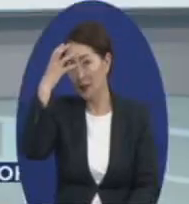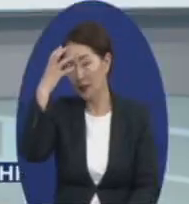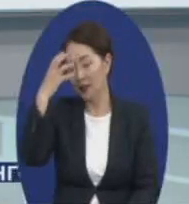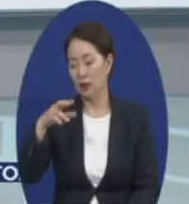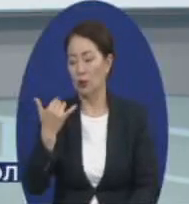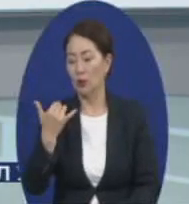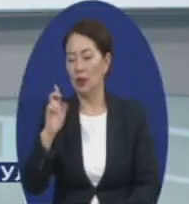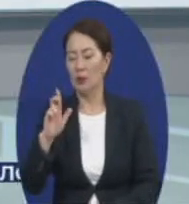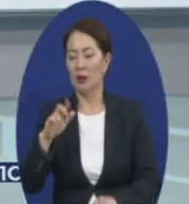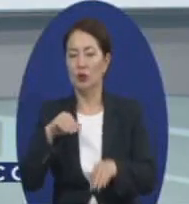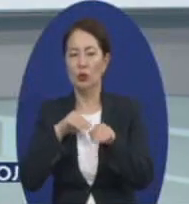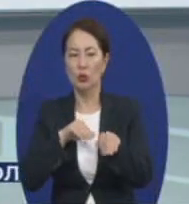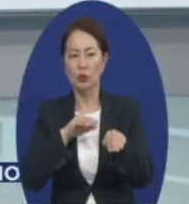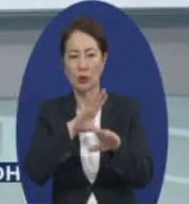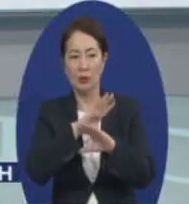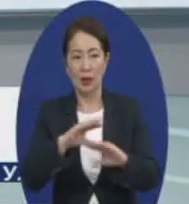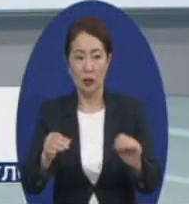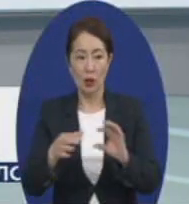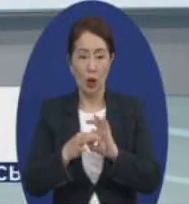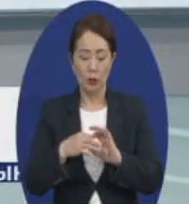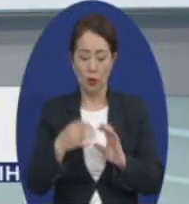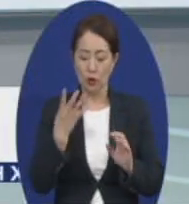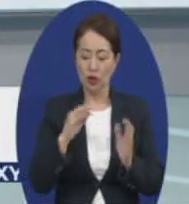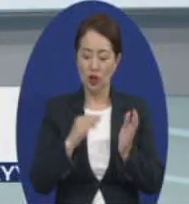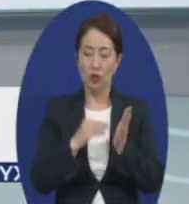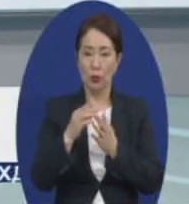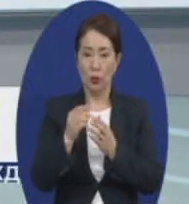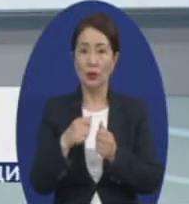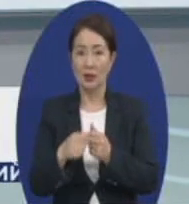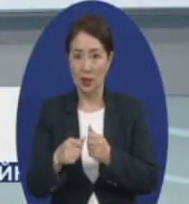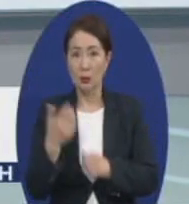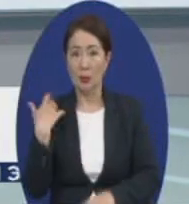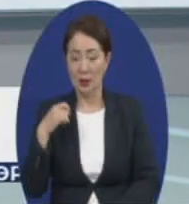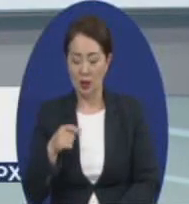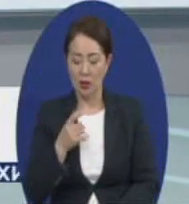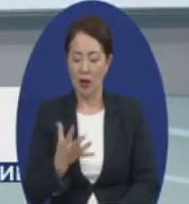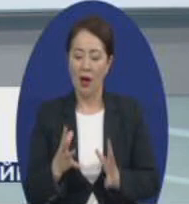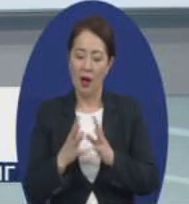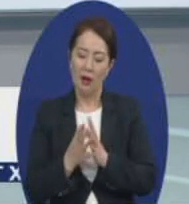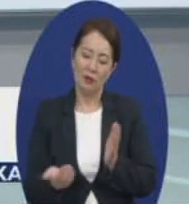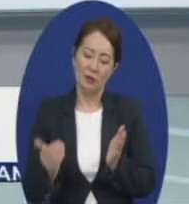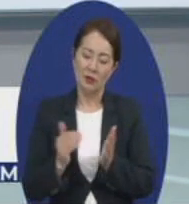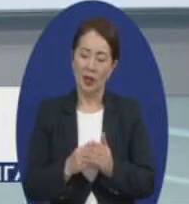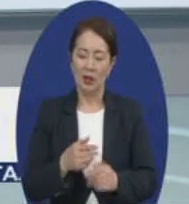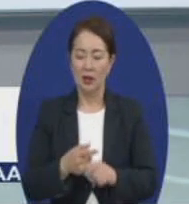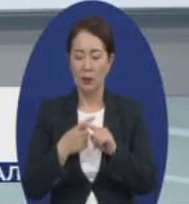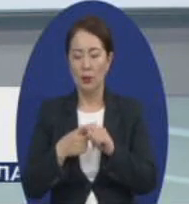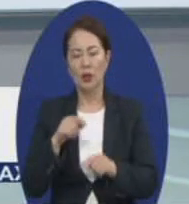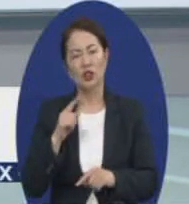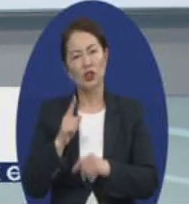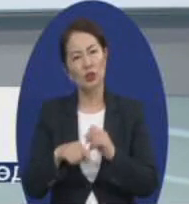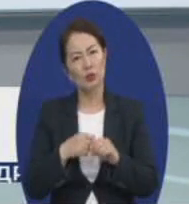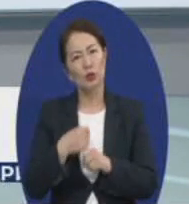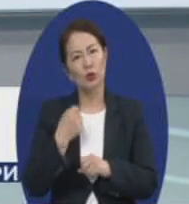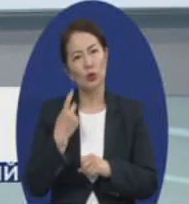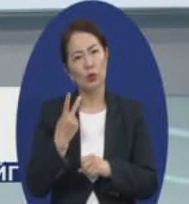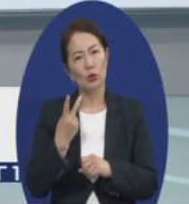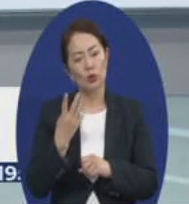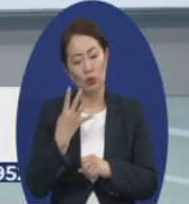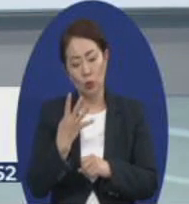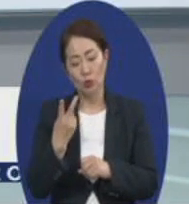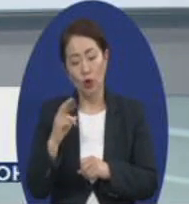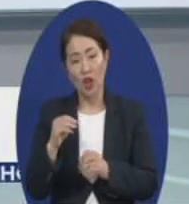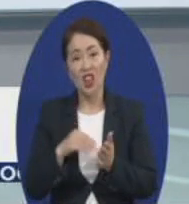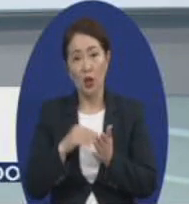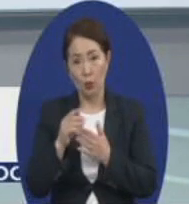газраас нийслэл хотын төвжрлийг бууруулах чиглэлд 40 тэрбум төгрөг зарцуулдаг байсныг 10 дахин нэмж жилбэр 420 тэрбум төгрөг төсөлсөн. За энэ хүрээнд